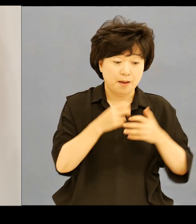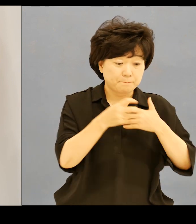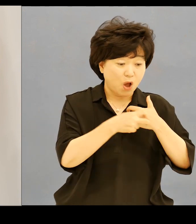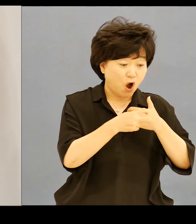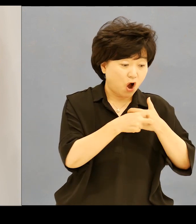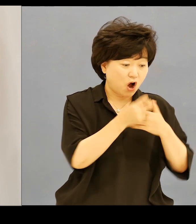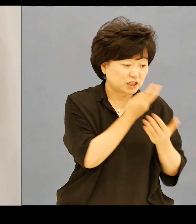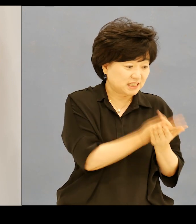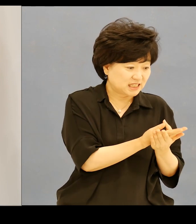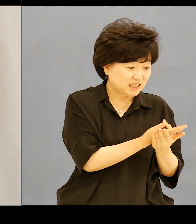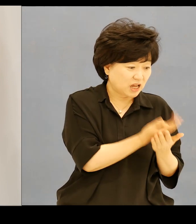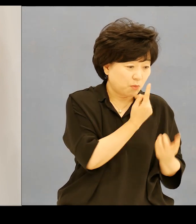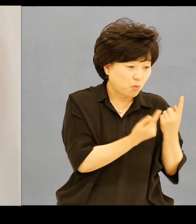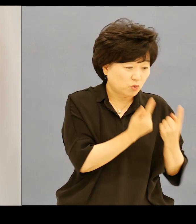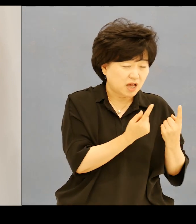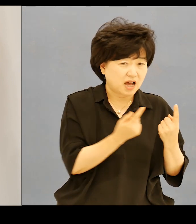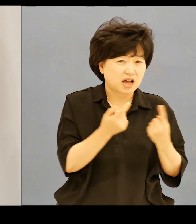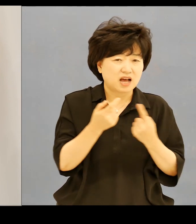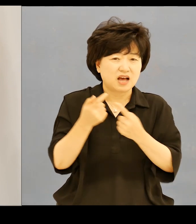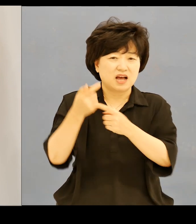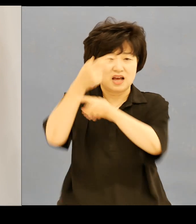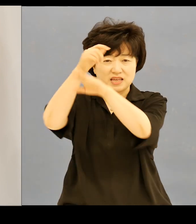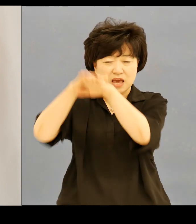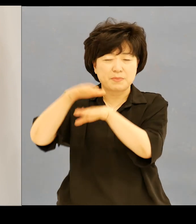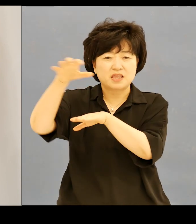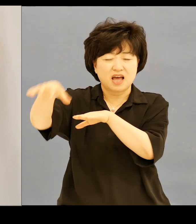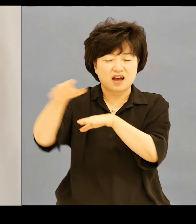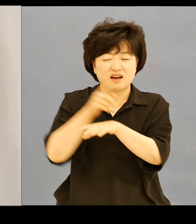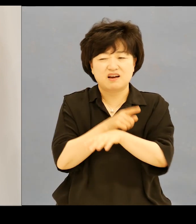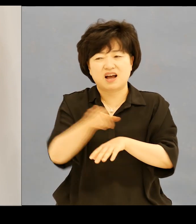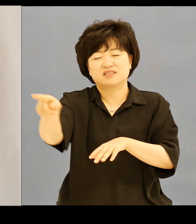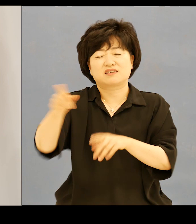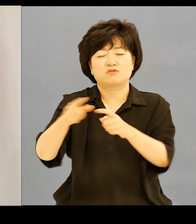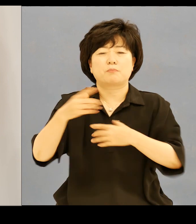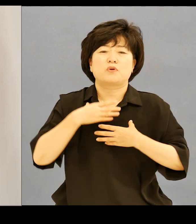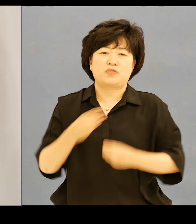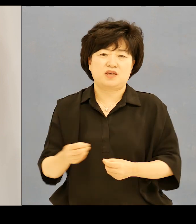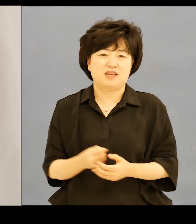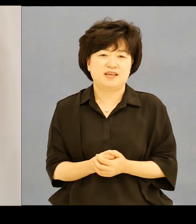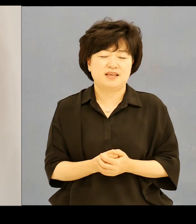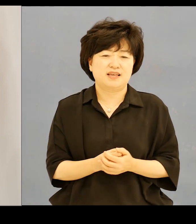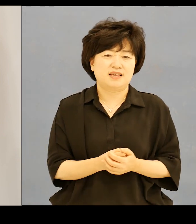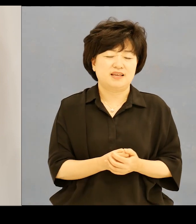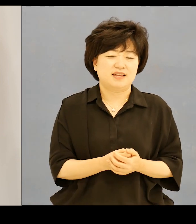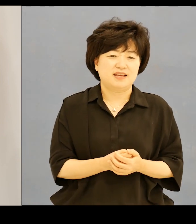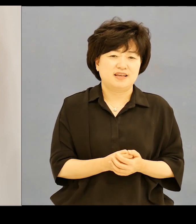병실에 있는 것보다 저는 예배당에 있는 게 더 편했어요. 아. 그래서 예배당에 가서